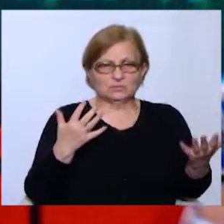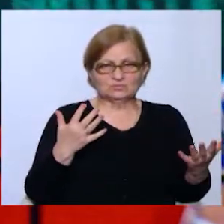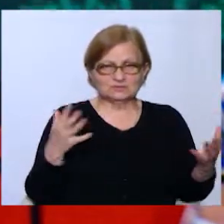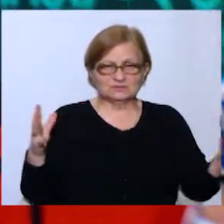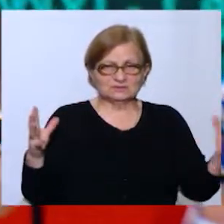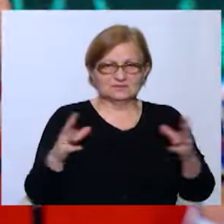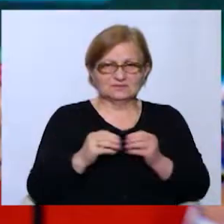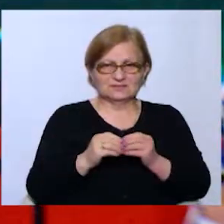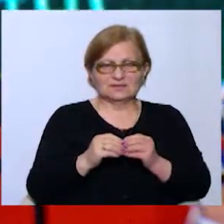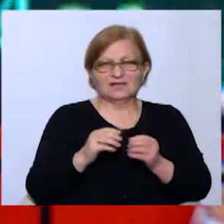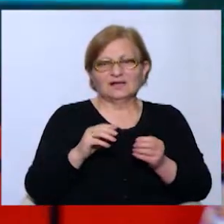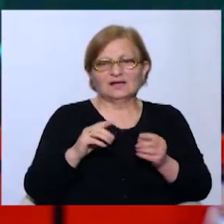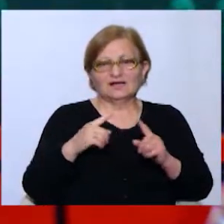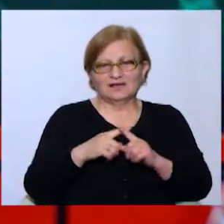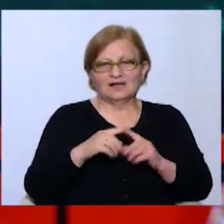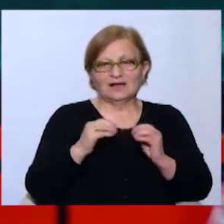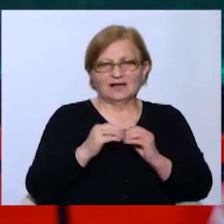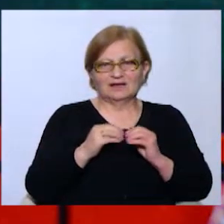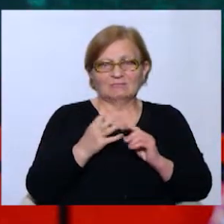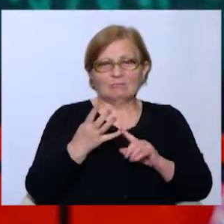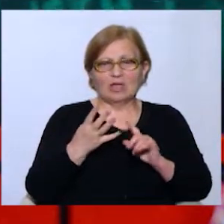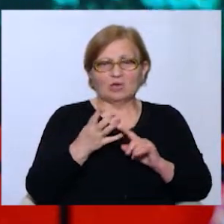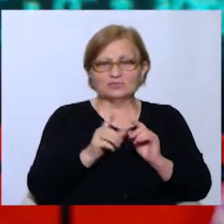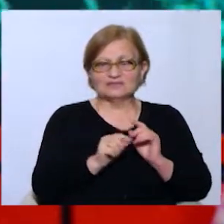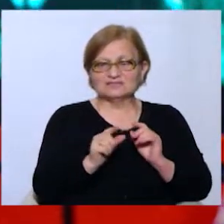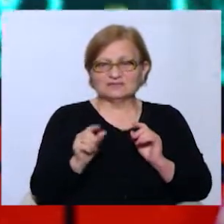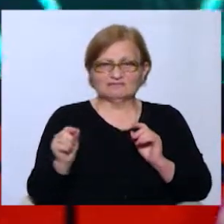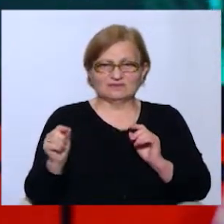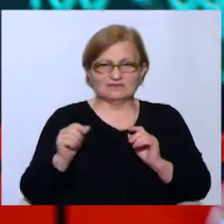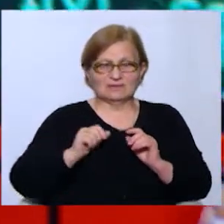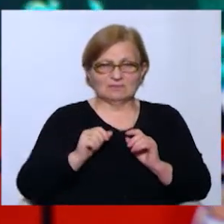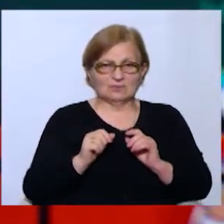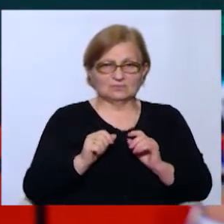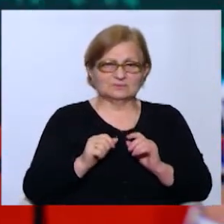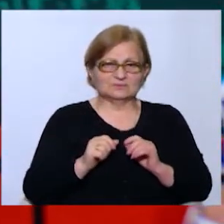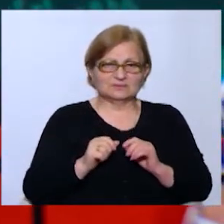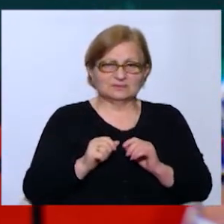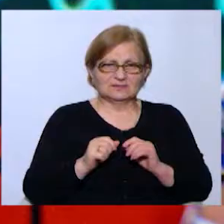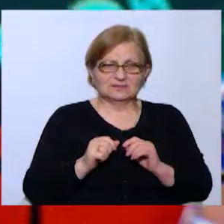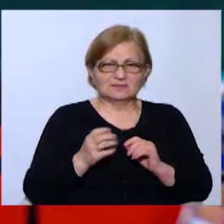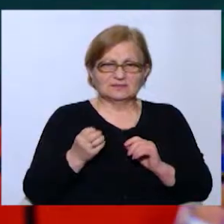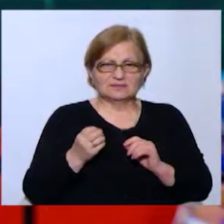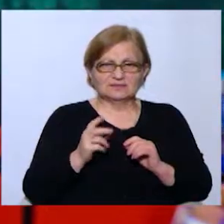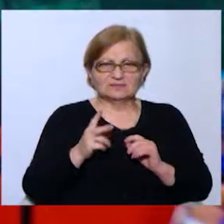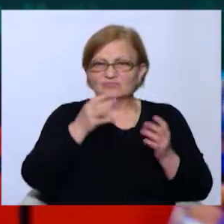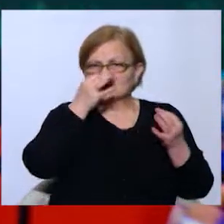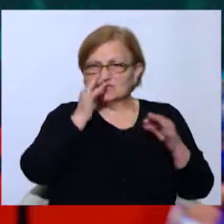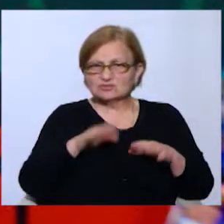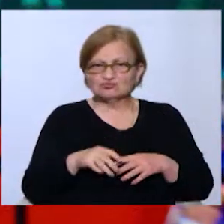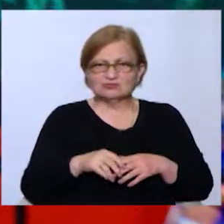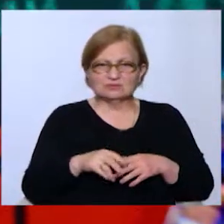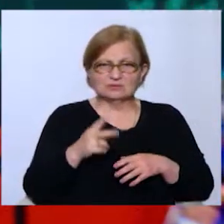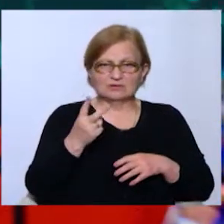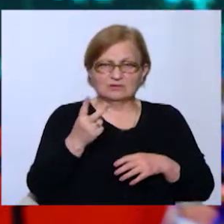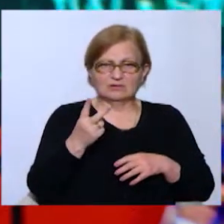ეს კიდევ მეოთხე წყვილი მეგობრების. კიდევ ერთი 10 გავაკეთეთ. კარგი, ვინ დაგვჭა?